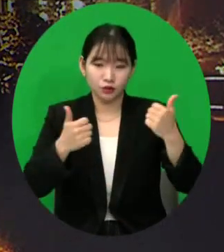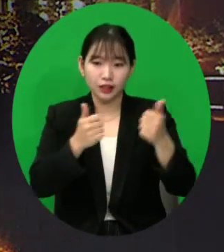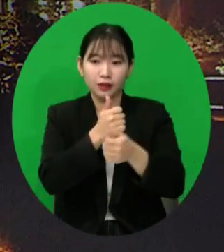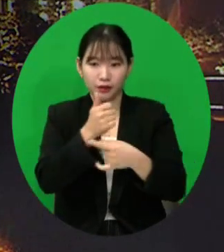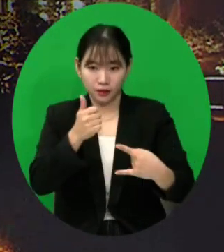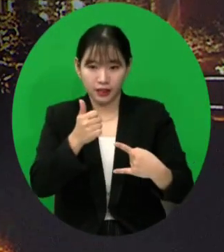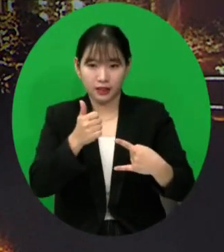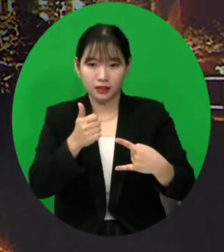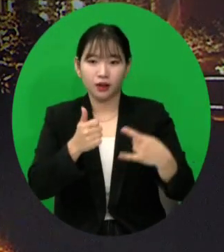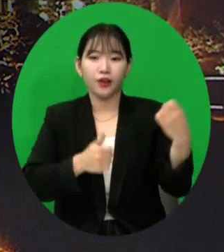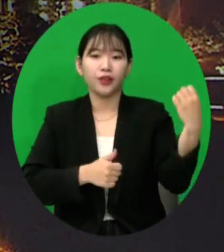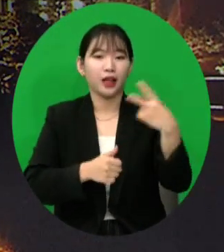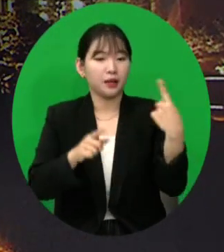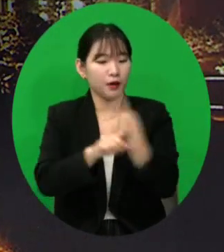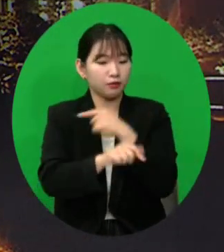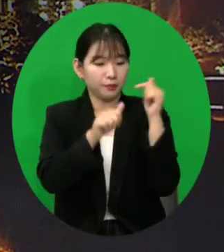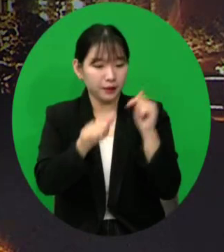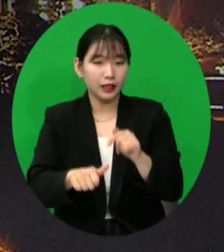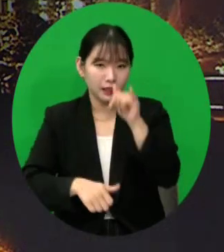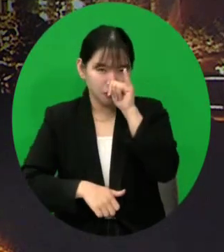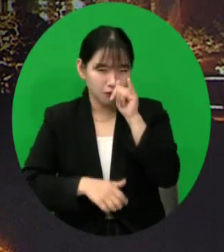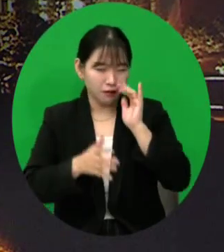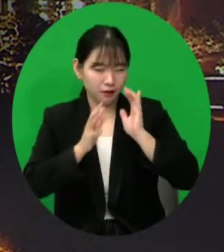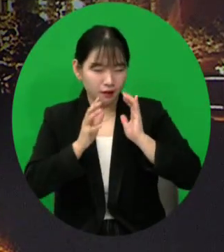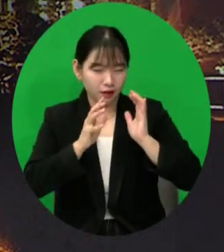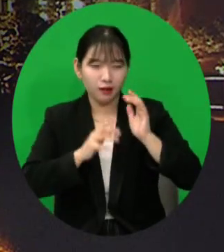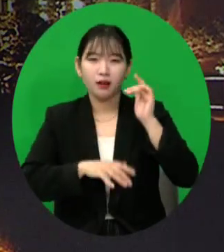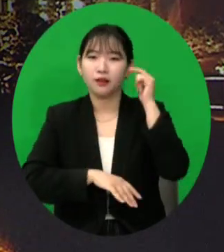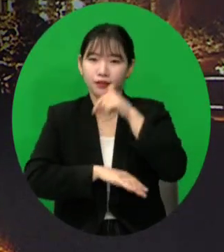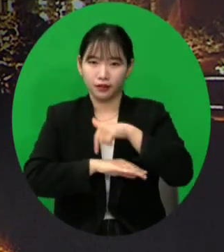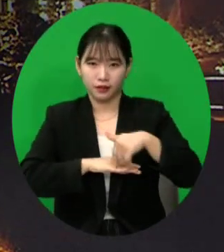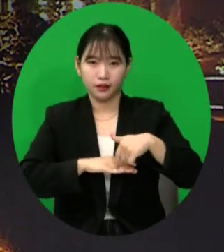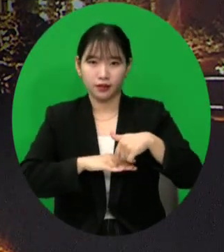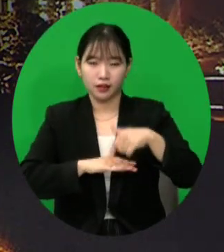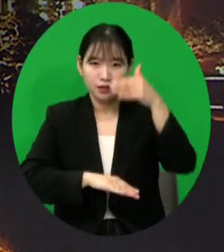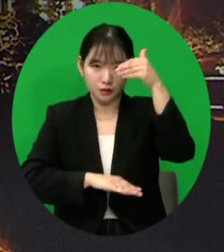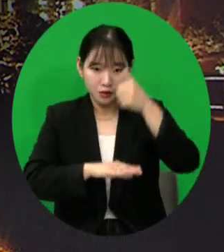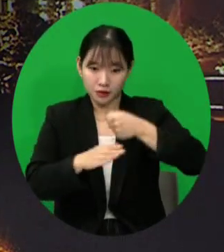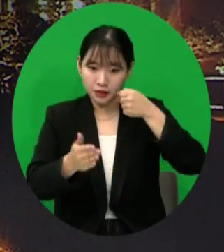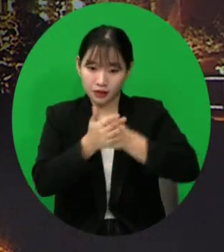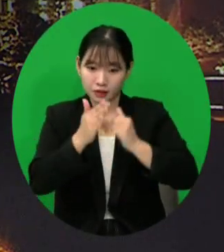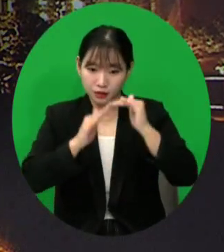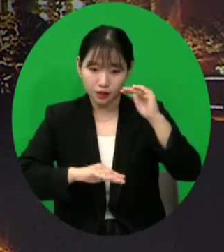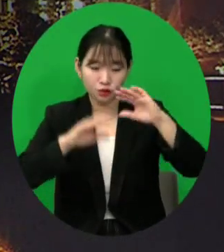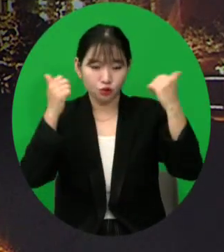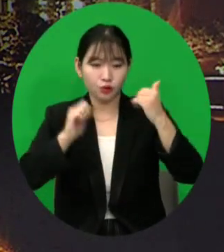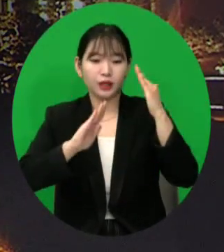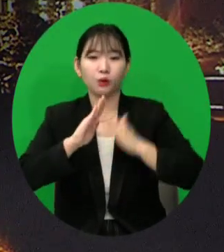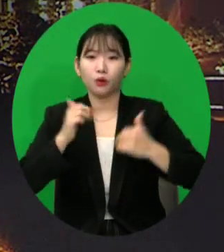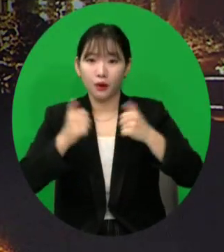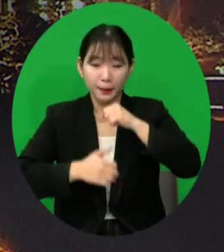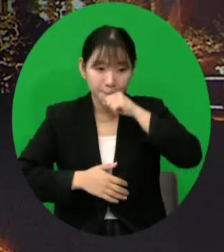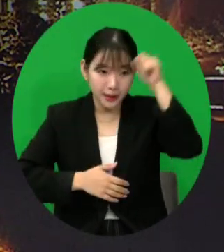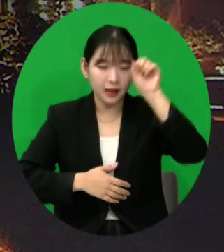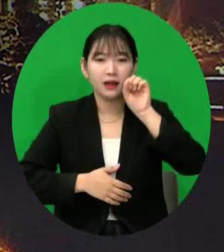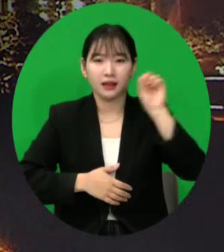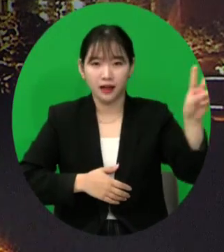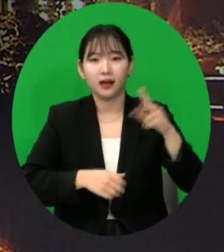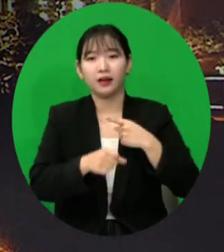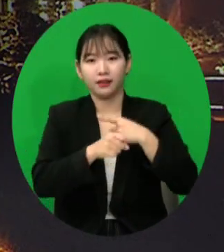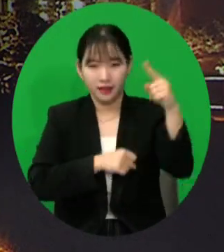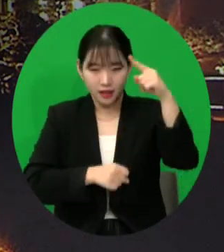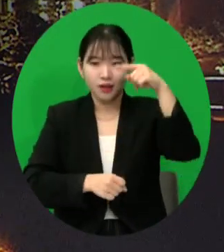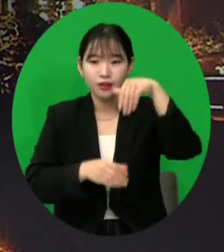정개특위는 재획정을 요구할 수도 있고 치열한 논의를 하게 되는데요. 최종 획정안이 국회 본회의까지 통과해야 내년